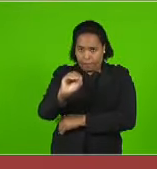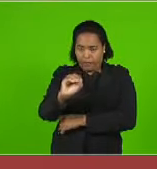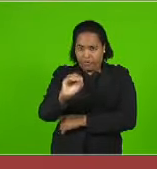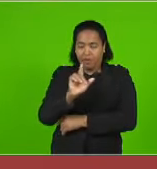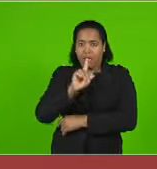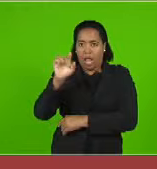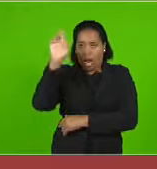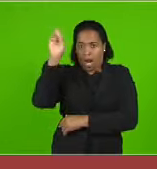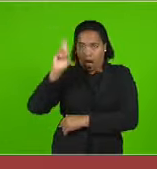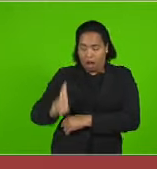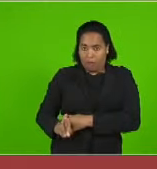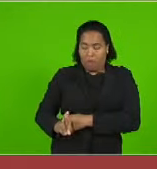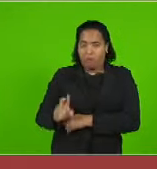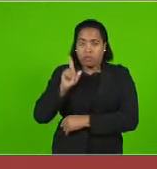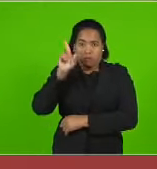древнеукраинском языке,